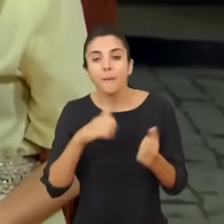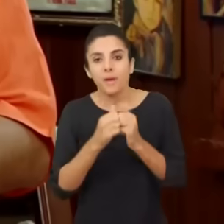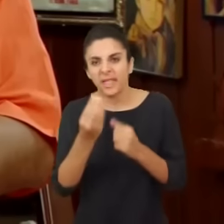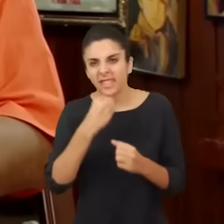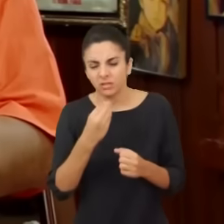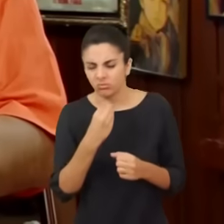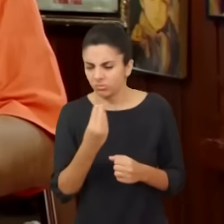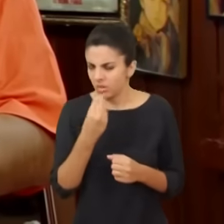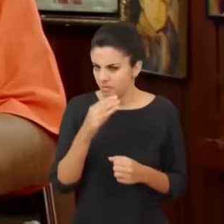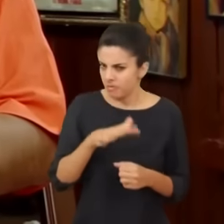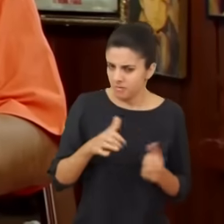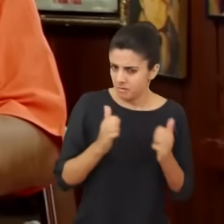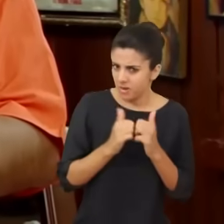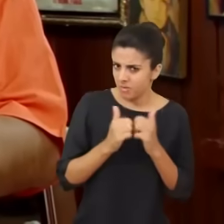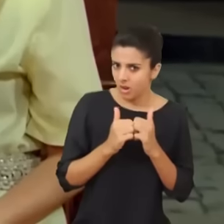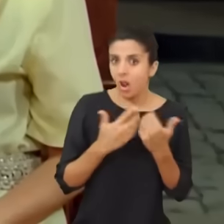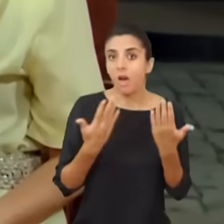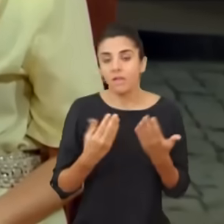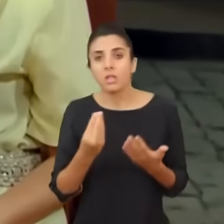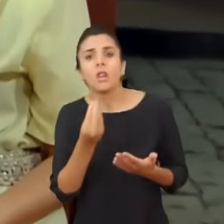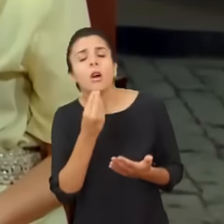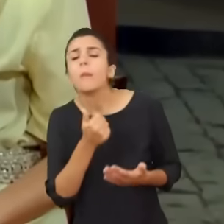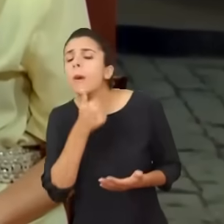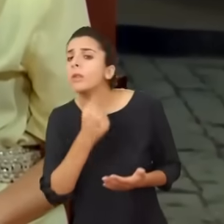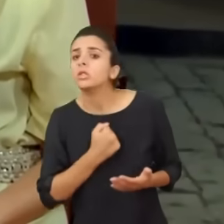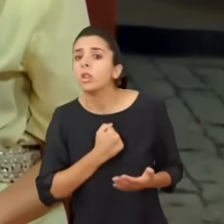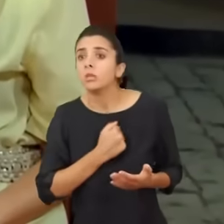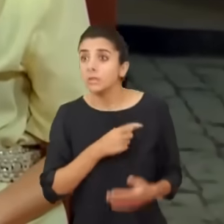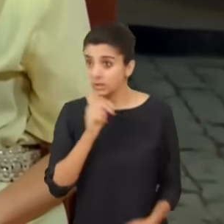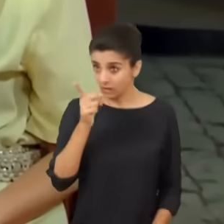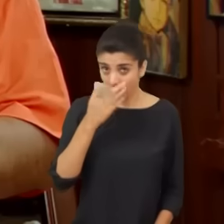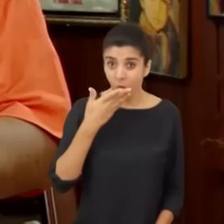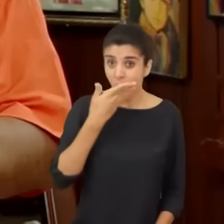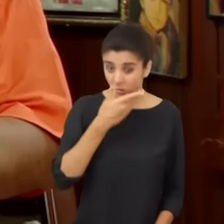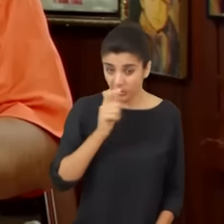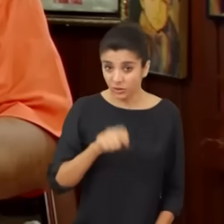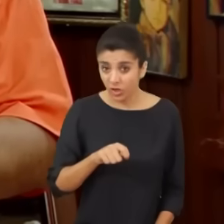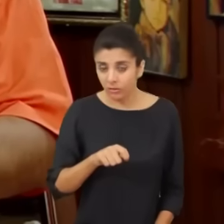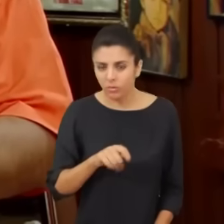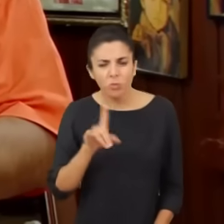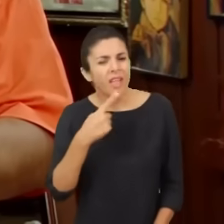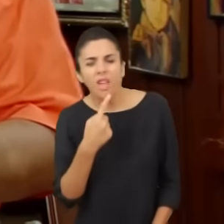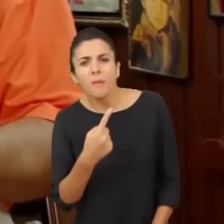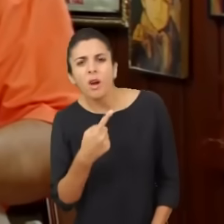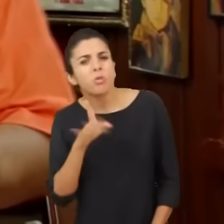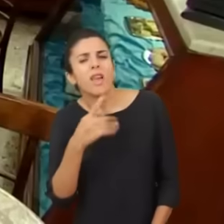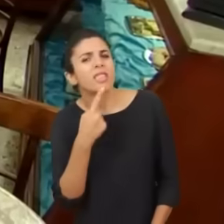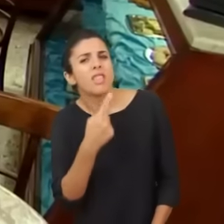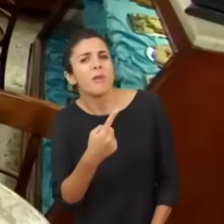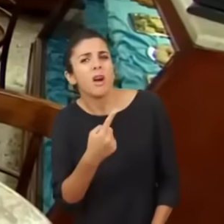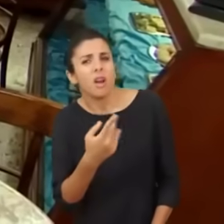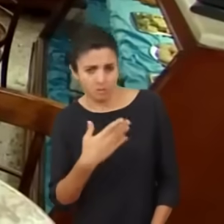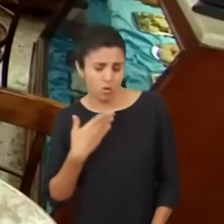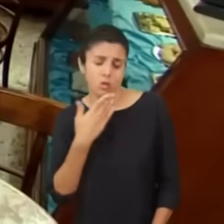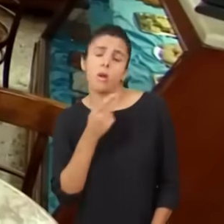Yeriz? Evet, yeriz. Babacığım, sen de mi oruç tutacaksın? O ne demek? O ne demek bakalım?